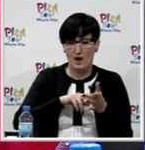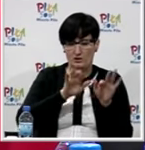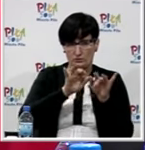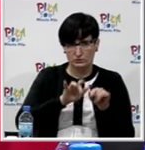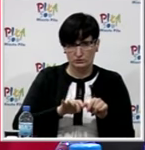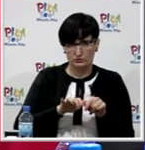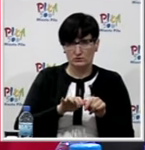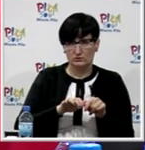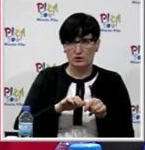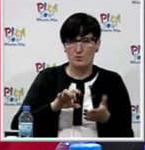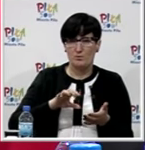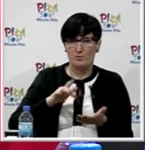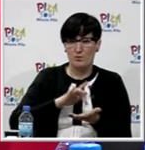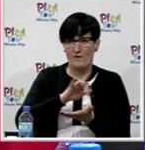można,